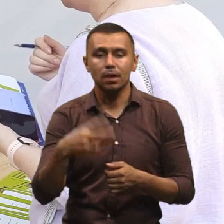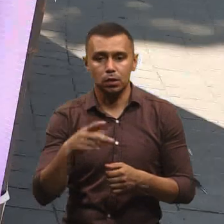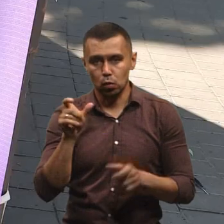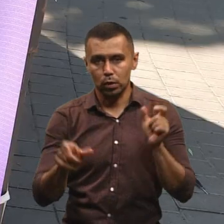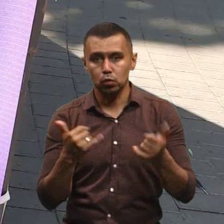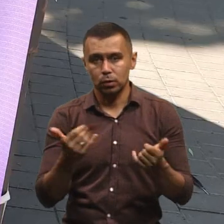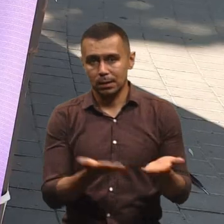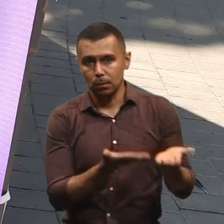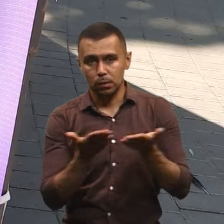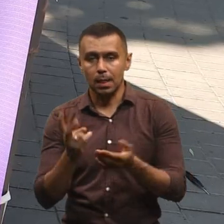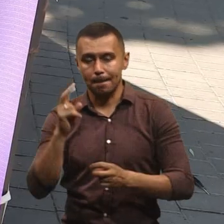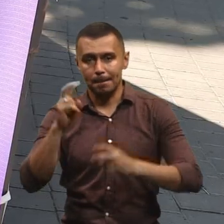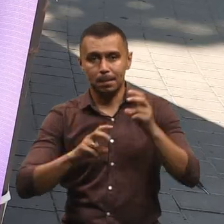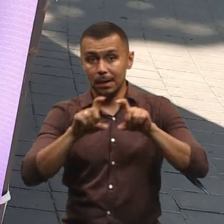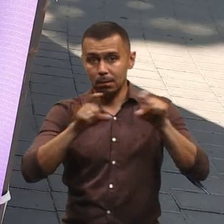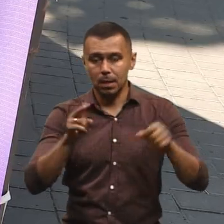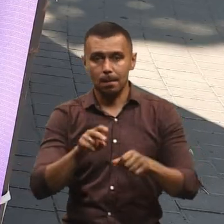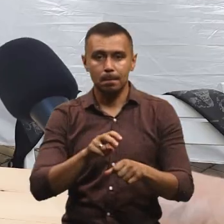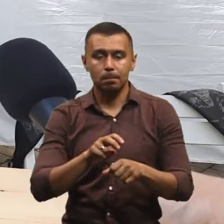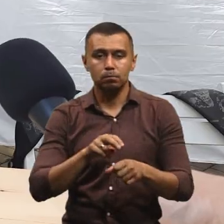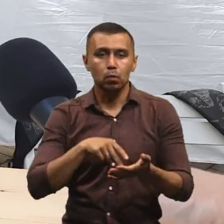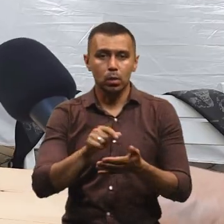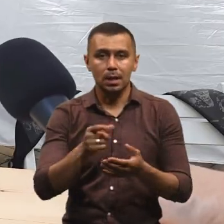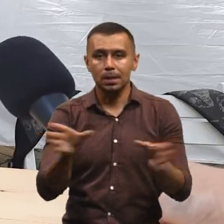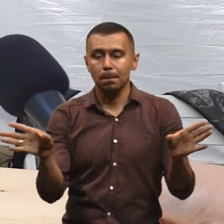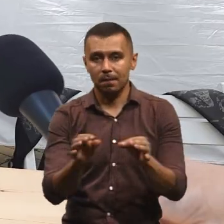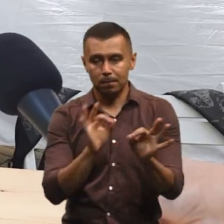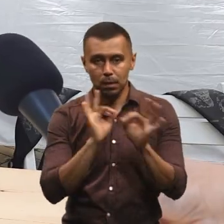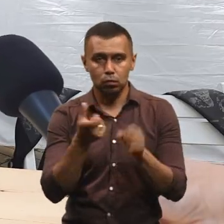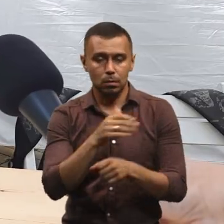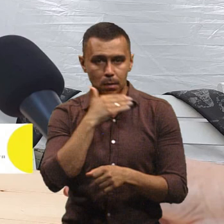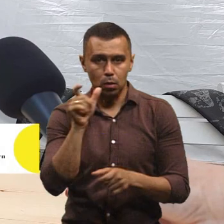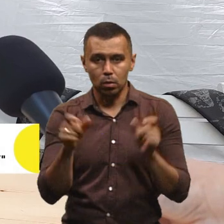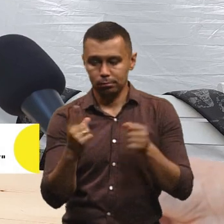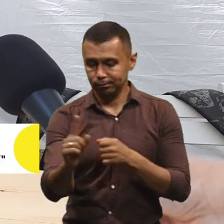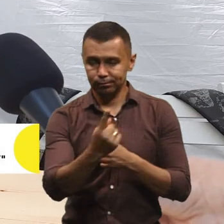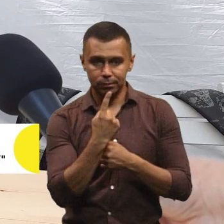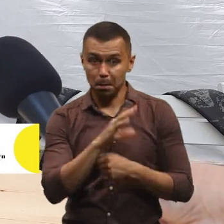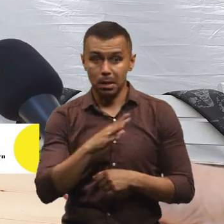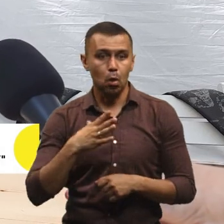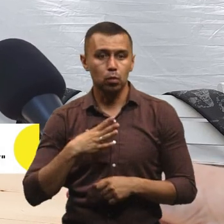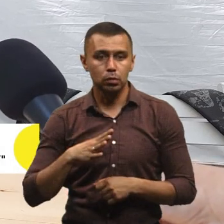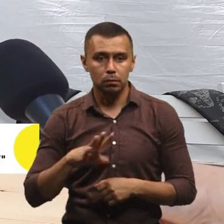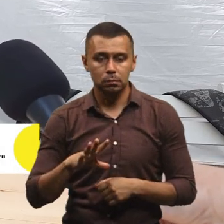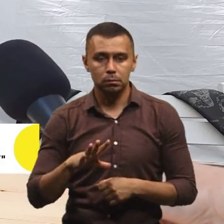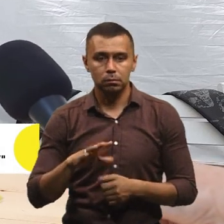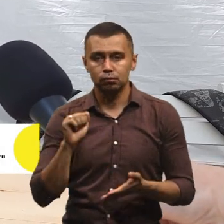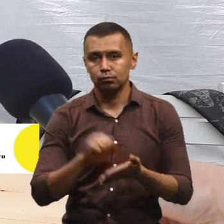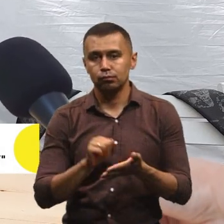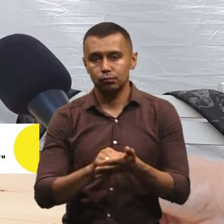сьогодні запросили на підприємство для проходження співбесіди дуже багато людей підходить Ми навіть не очікували